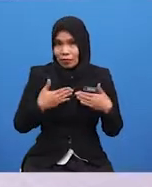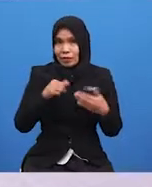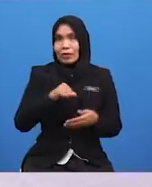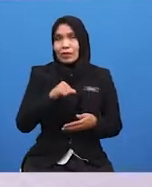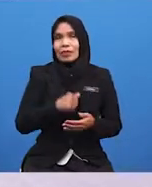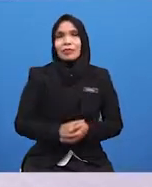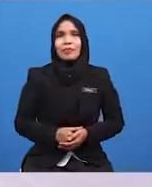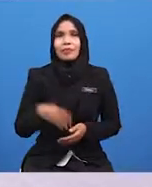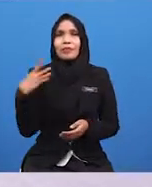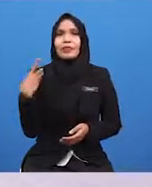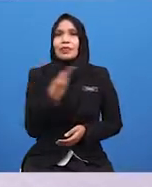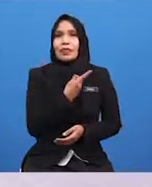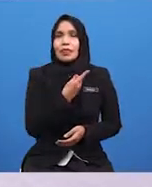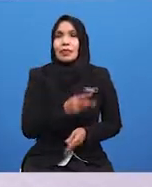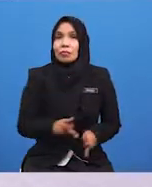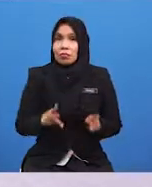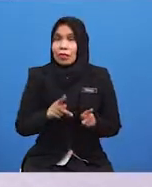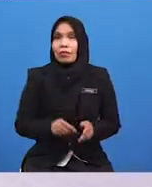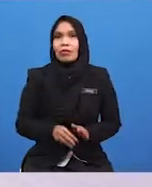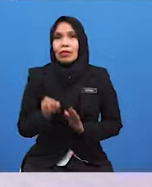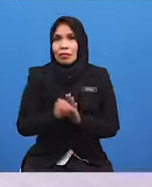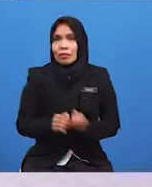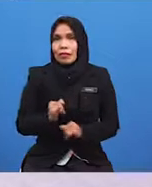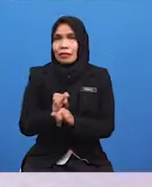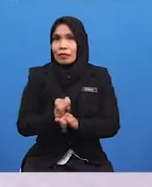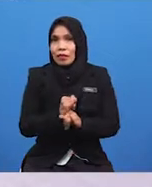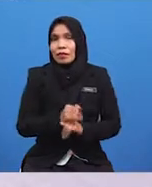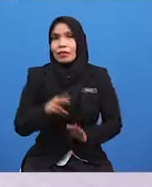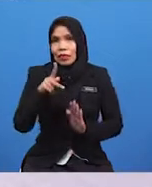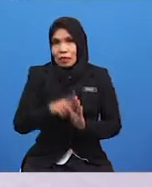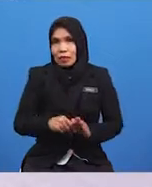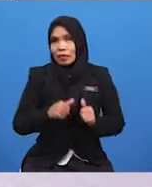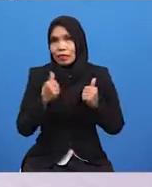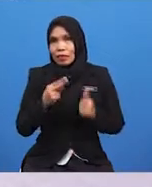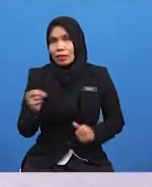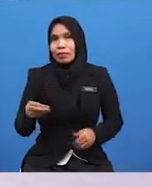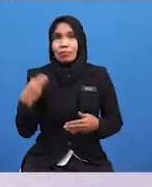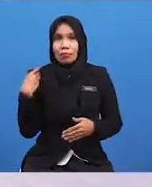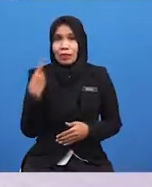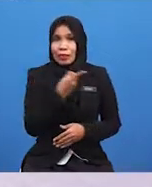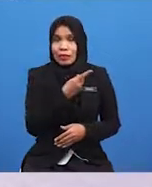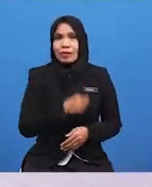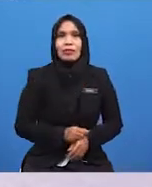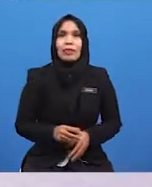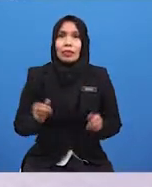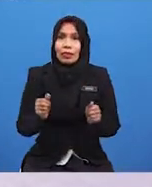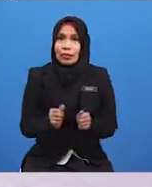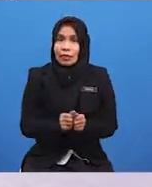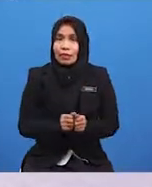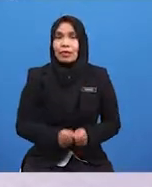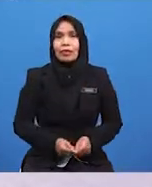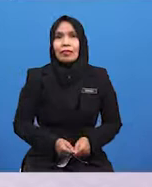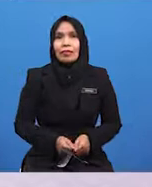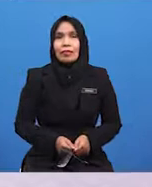kita perlu menjaga kesehatan kita dengan mengamalkan amalan pemakanan